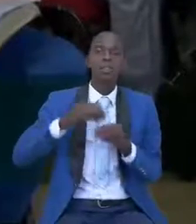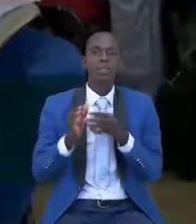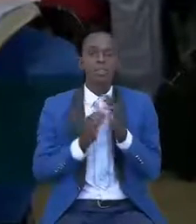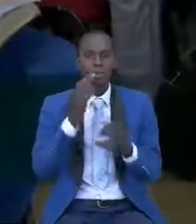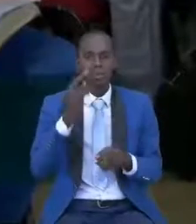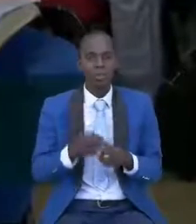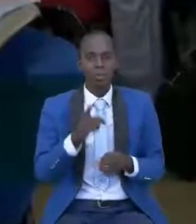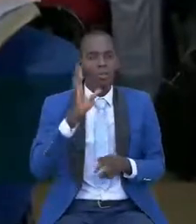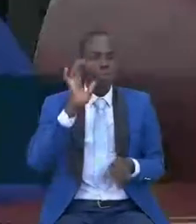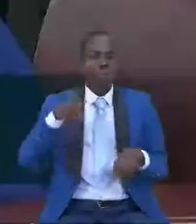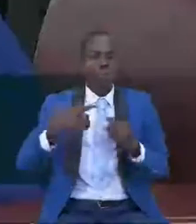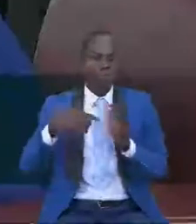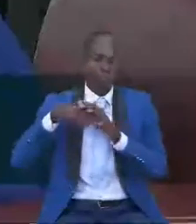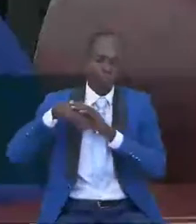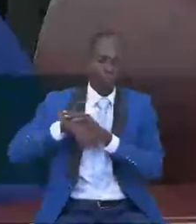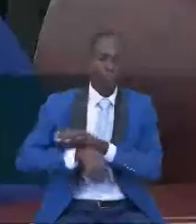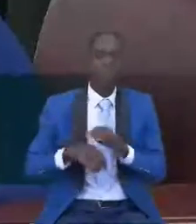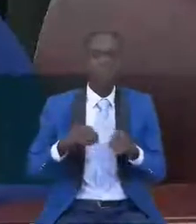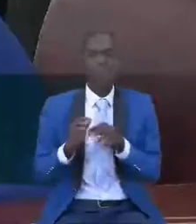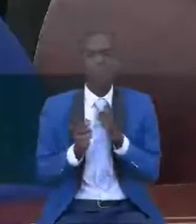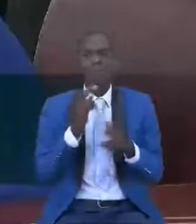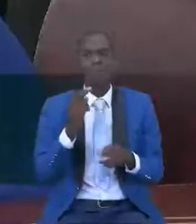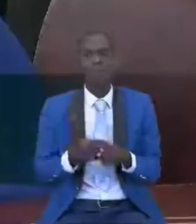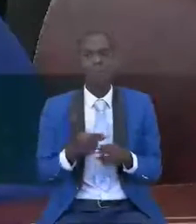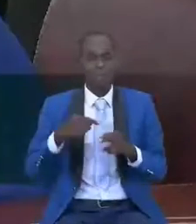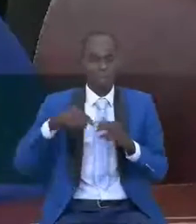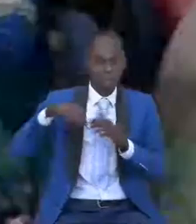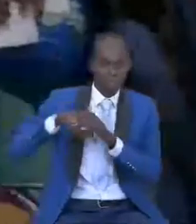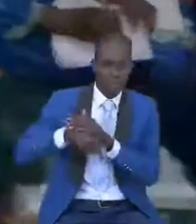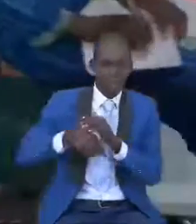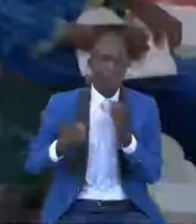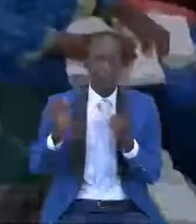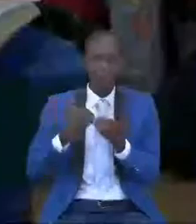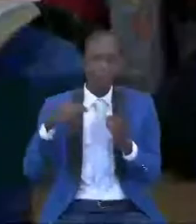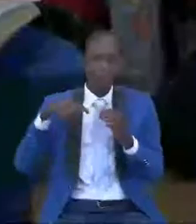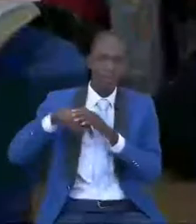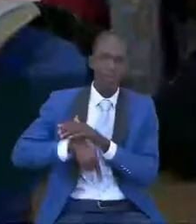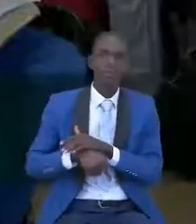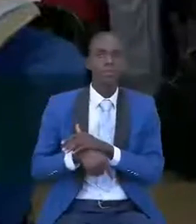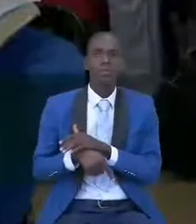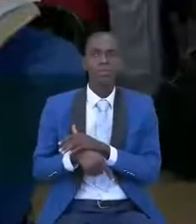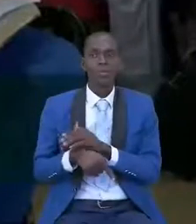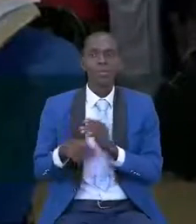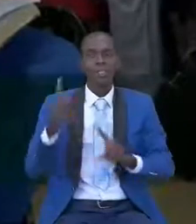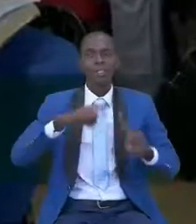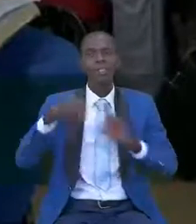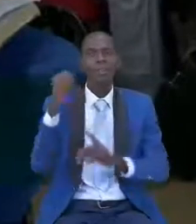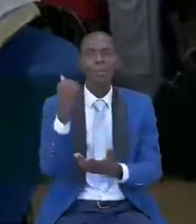iras profondément. Plus profond que profond. Je ne t'entends pas.